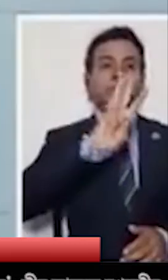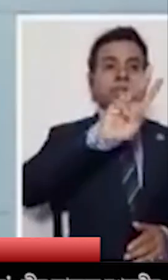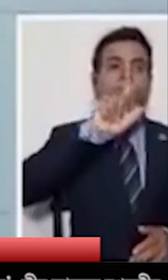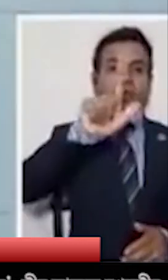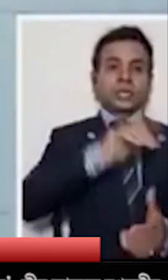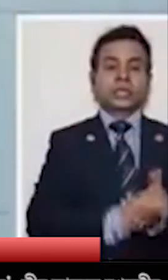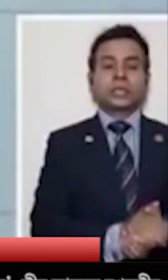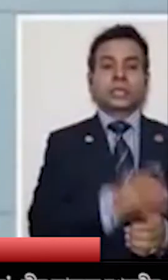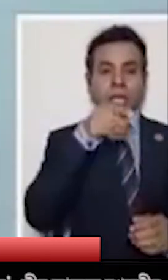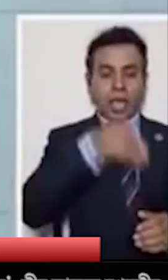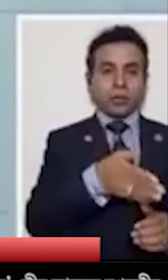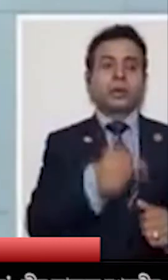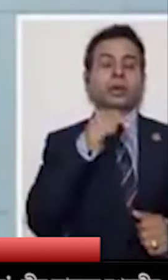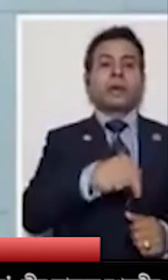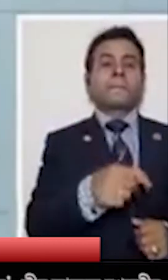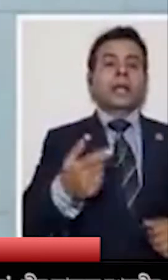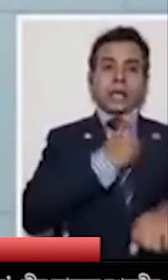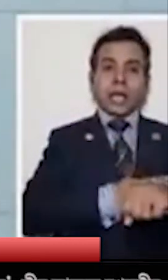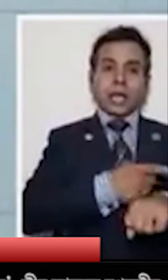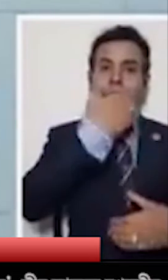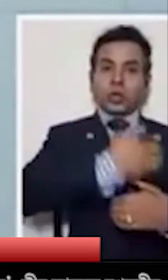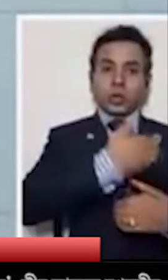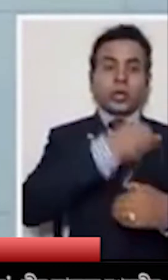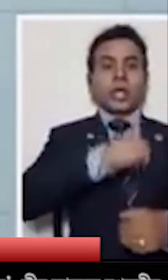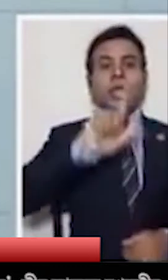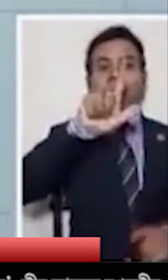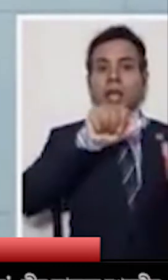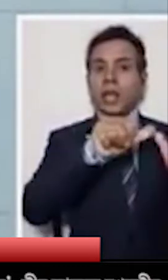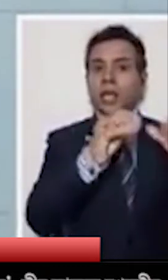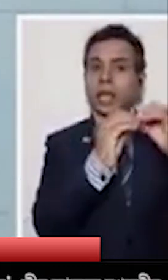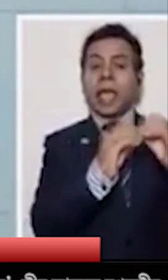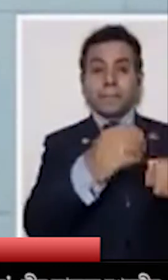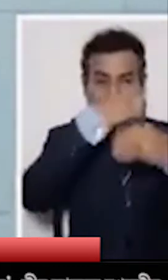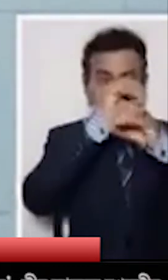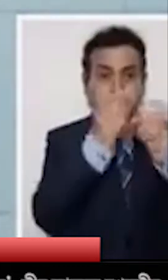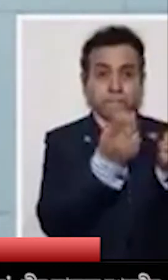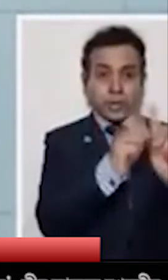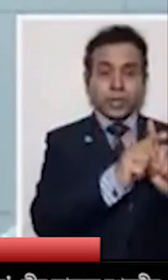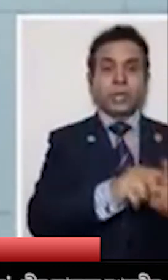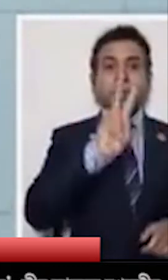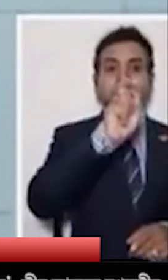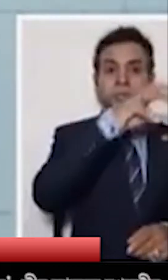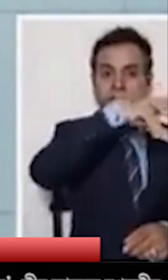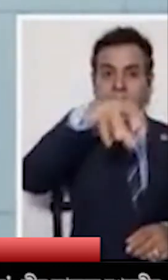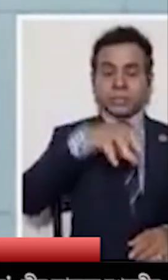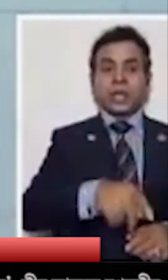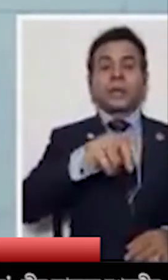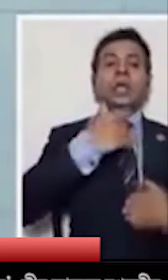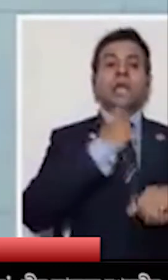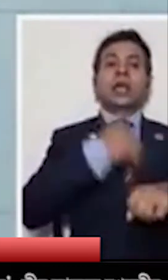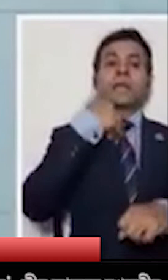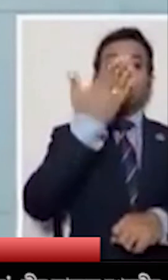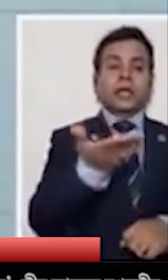ঢাকার বাইরে ২১টি, আমি ভাগ করেই বলবো যে আমাদের ঢাকার মধ্যে গত ২৪ ঘন্টায় নমুনা সংগৃহীত হয়েছে